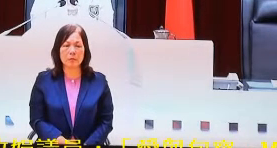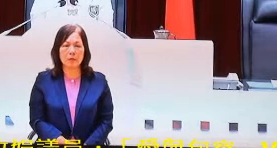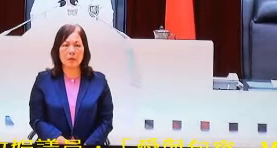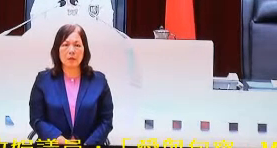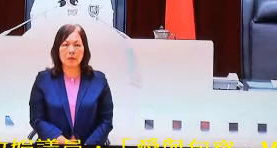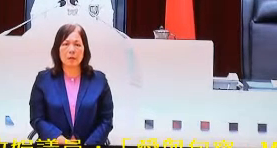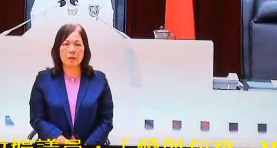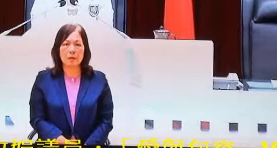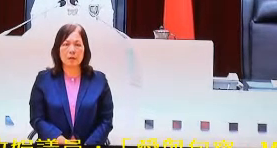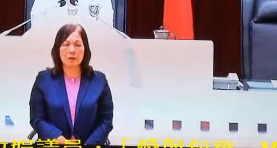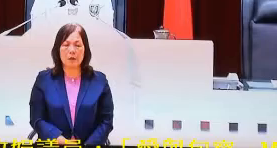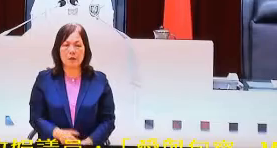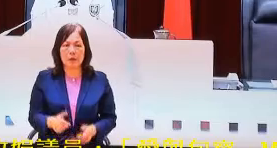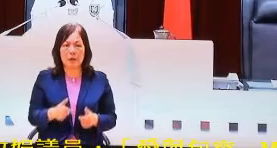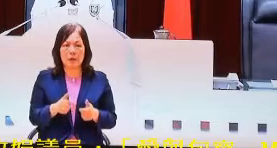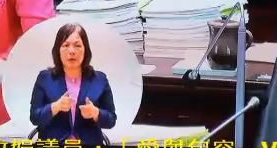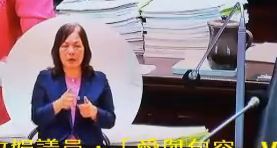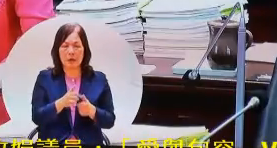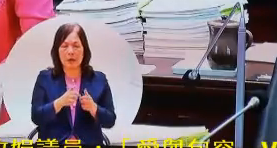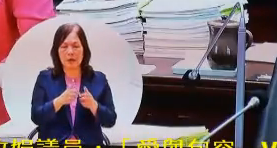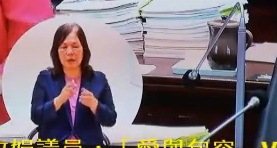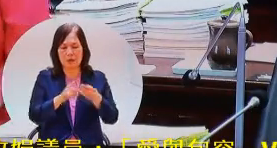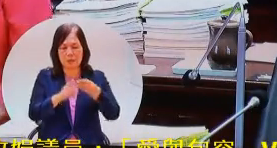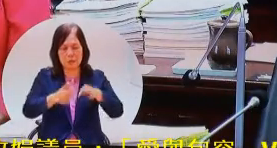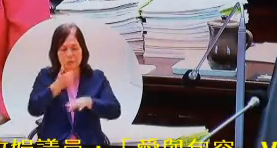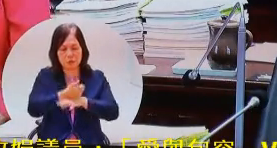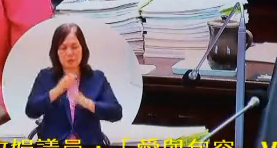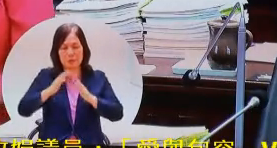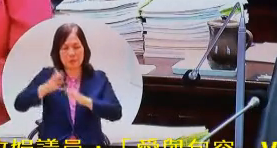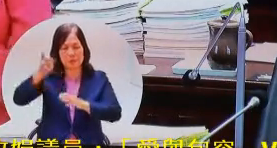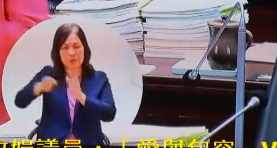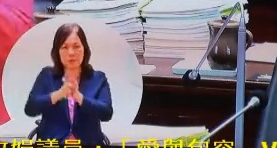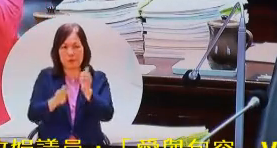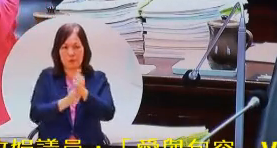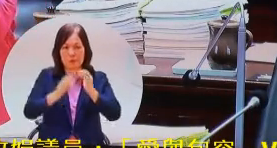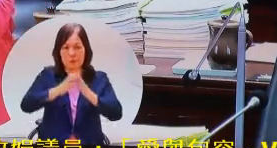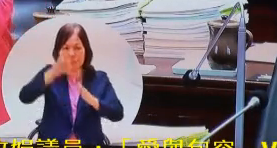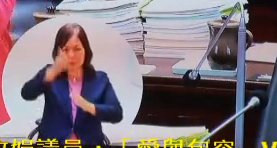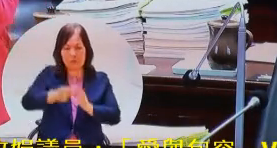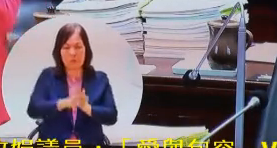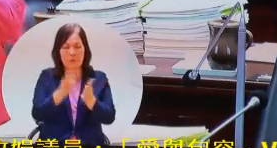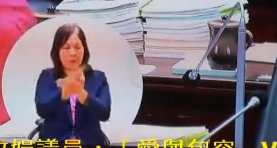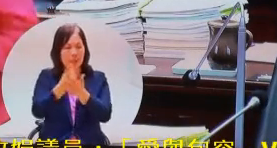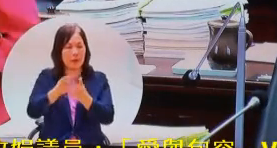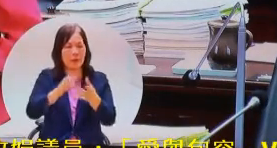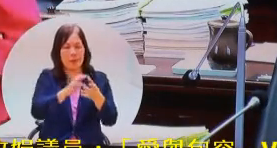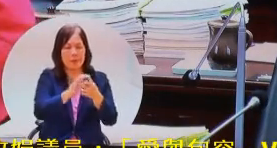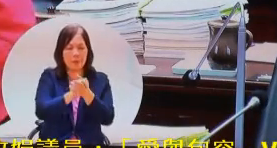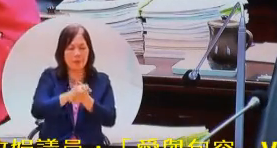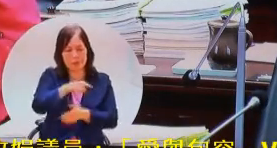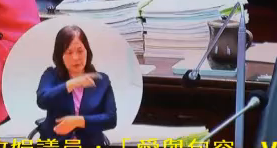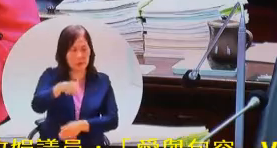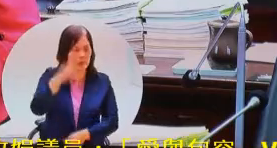好，主席，市长这次反对，我反对更新到的是我相信的那个报